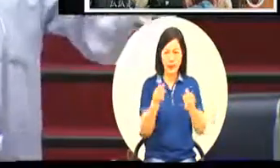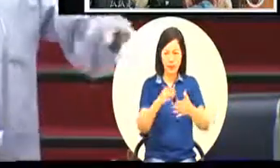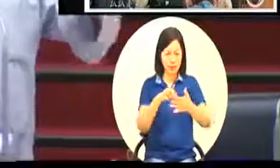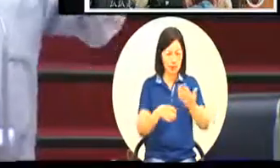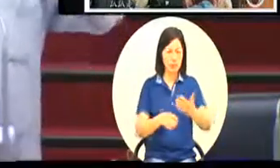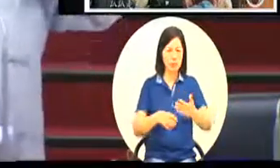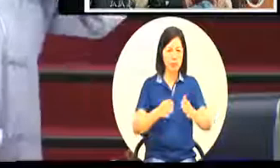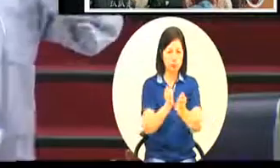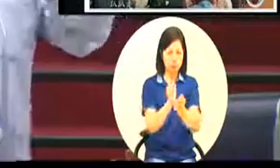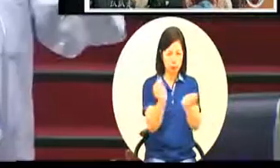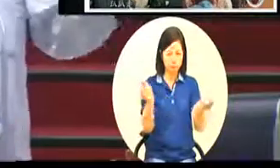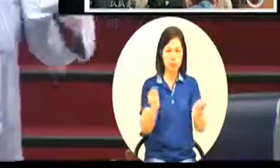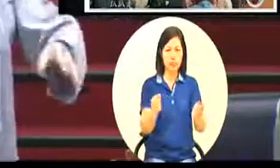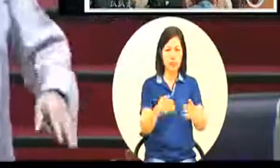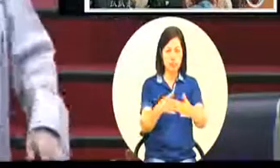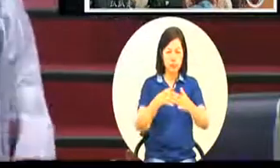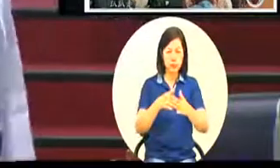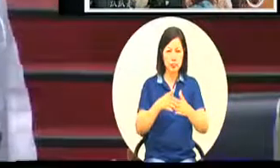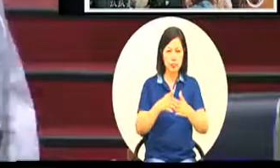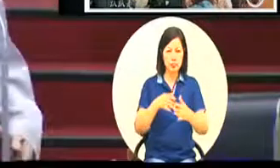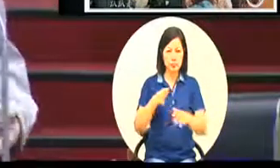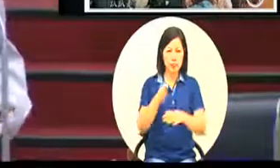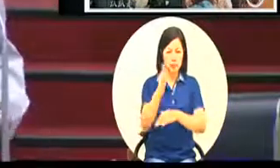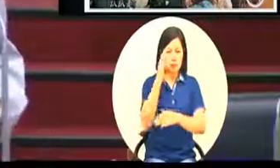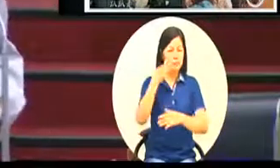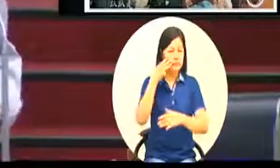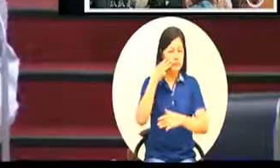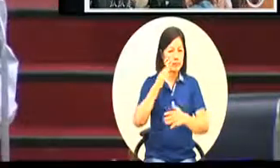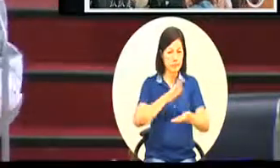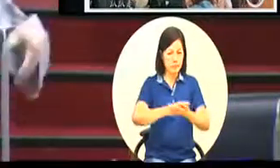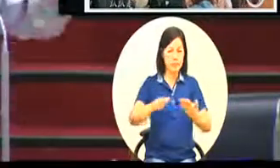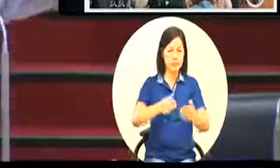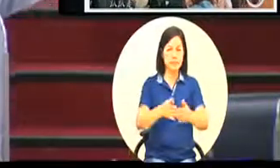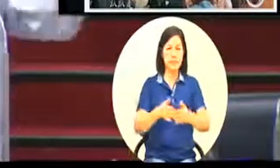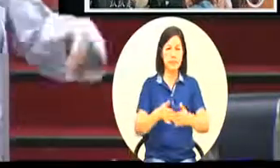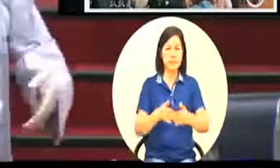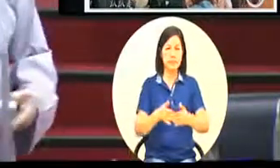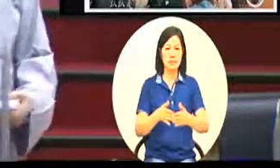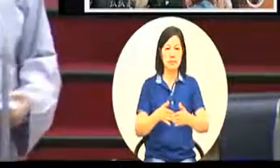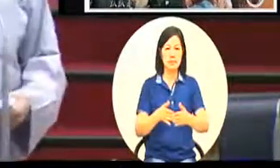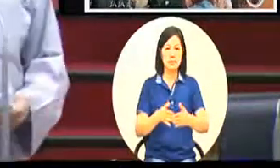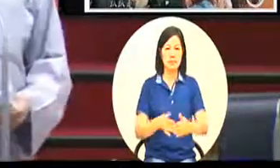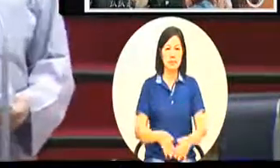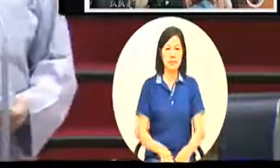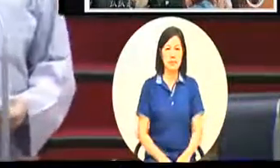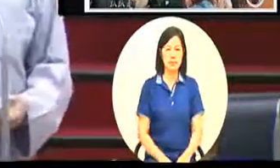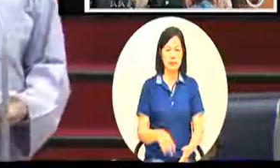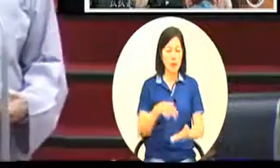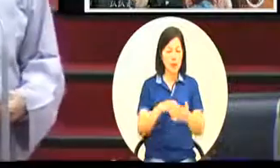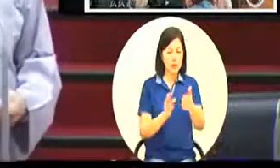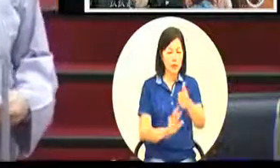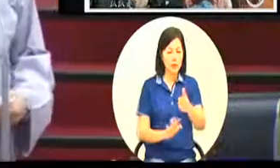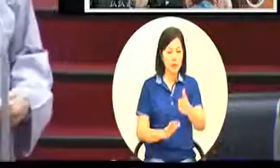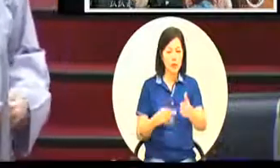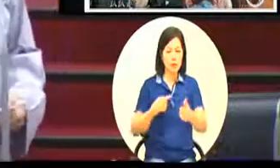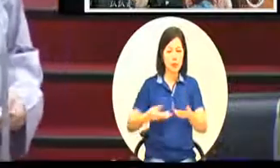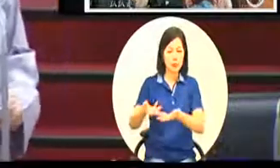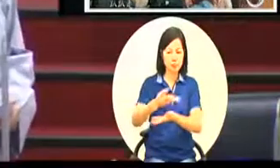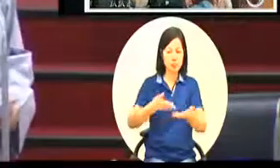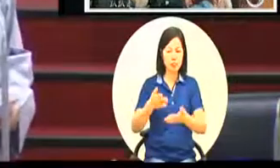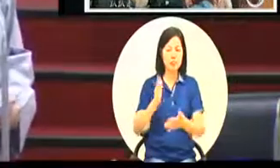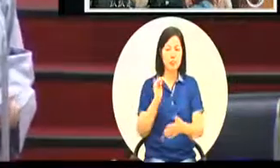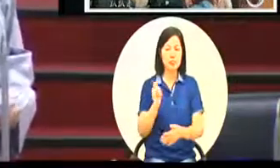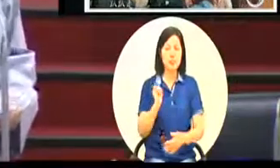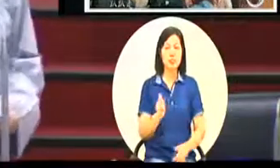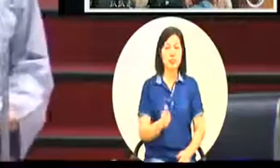为政治判决，啊，得爱用政治解决嘛。你前立委含我交情袂歹，蔡启